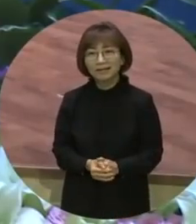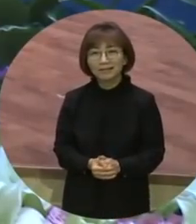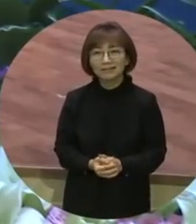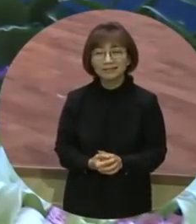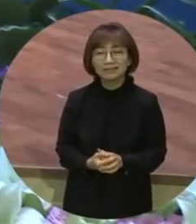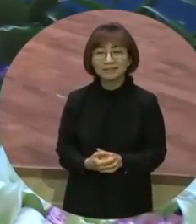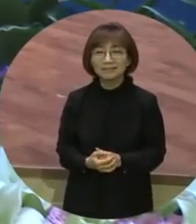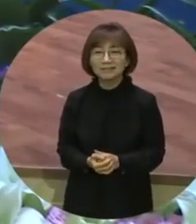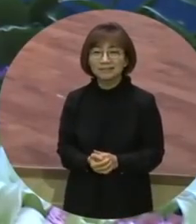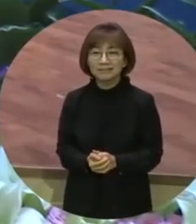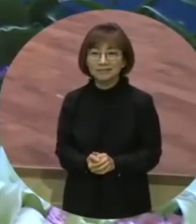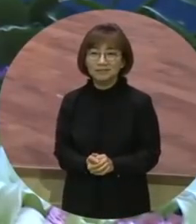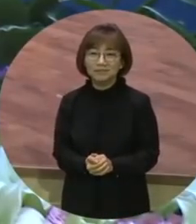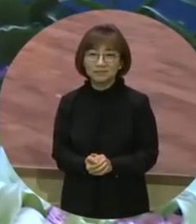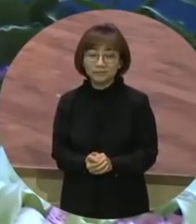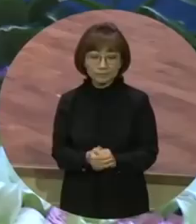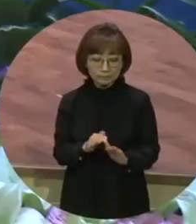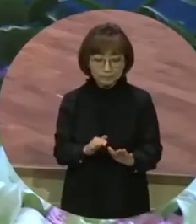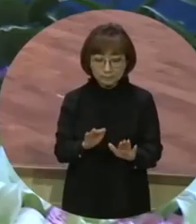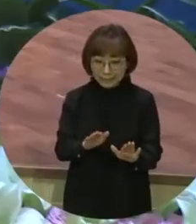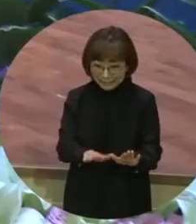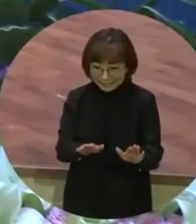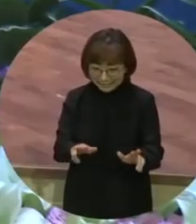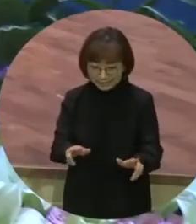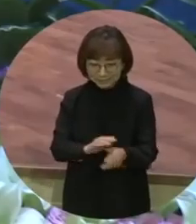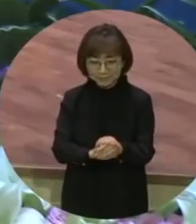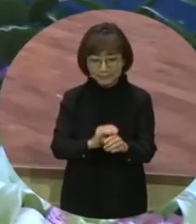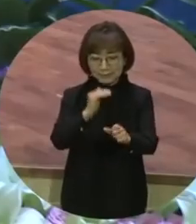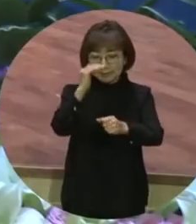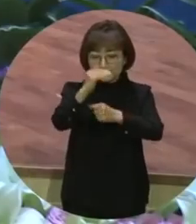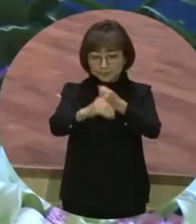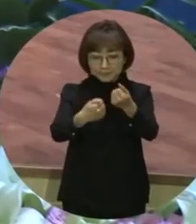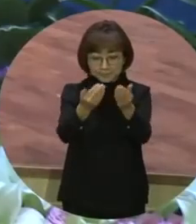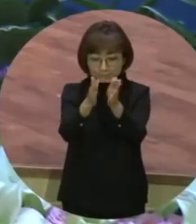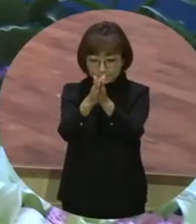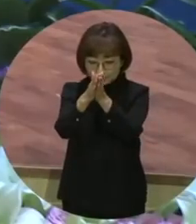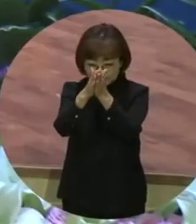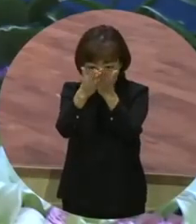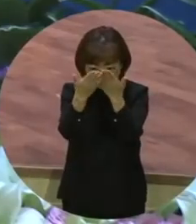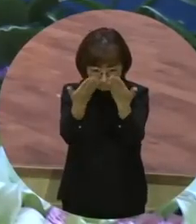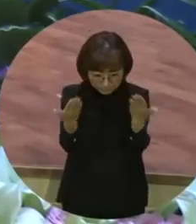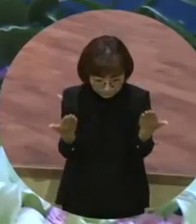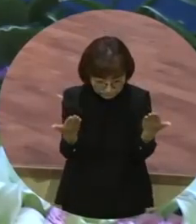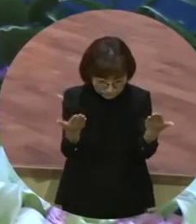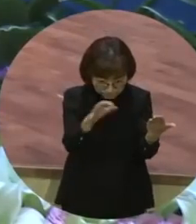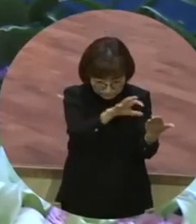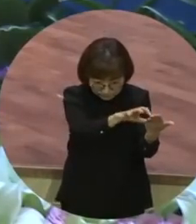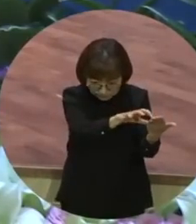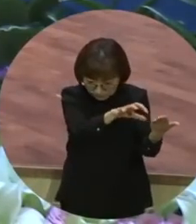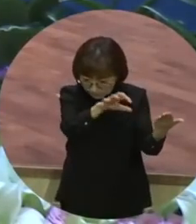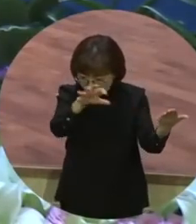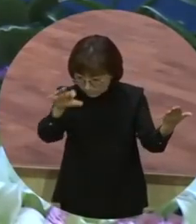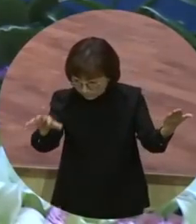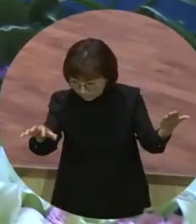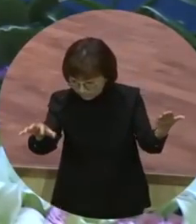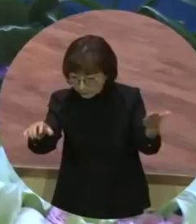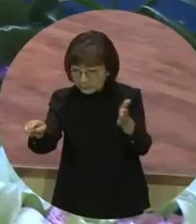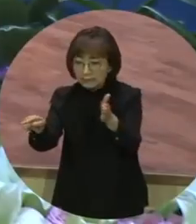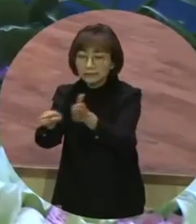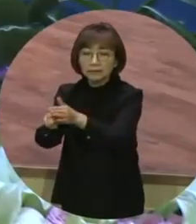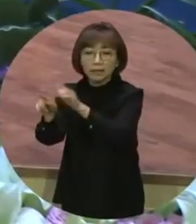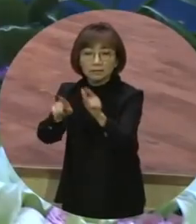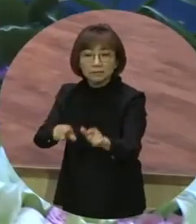지금요, 성경적 신앙생활, 구원을 받을 수 있는 성경적 예배 드리는